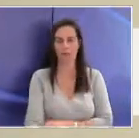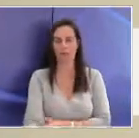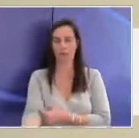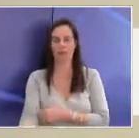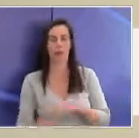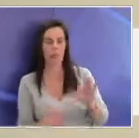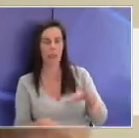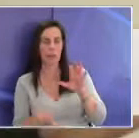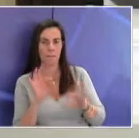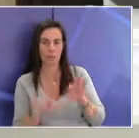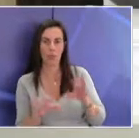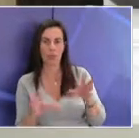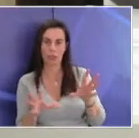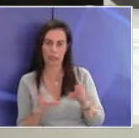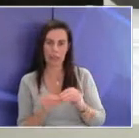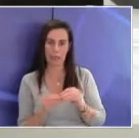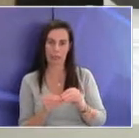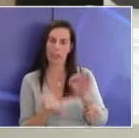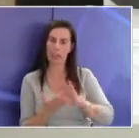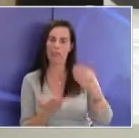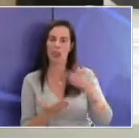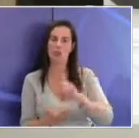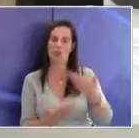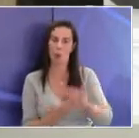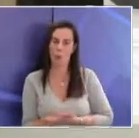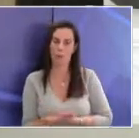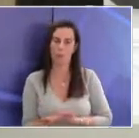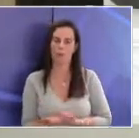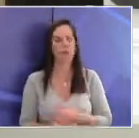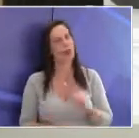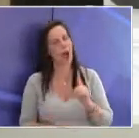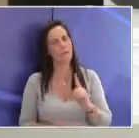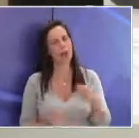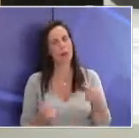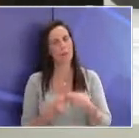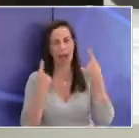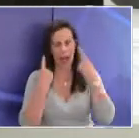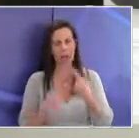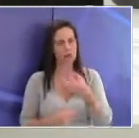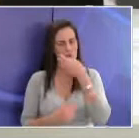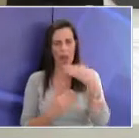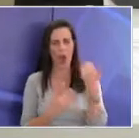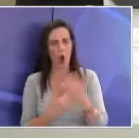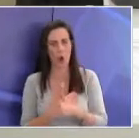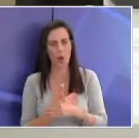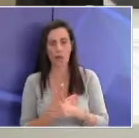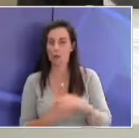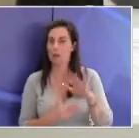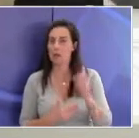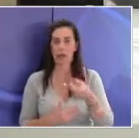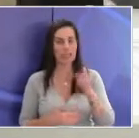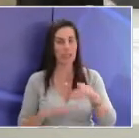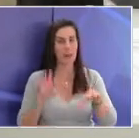תחת הערכה של כתבי אישום, ובכל זאת לגבי החרדים, שאלה אחרונה, אם הם